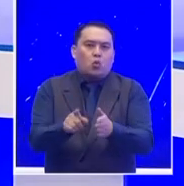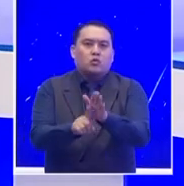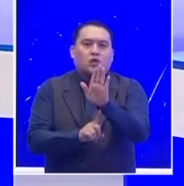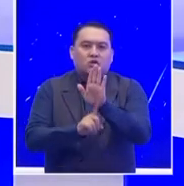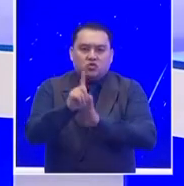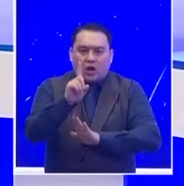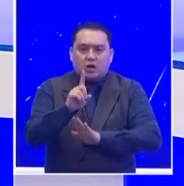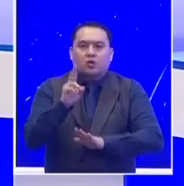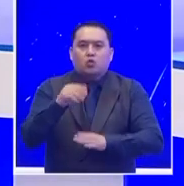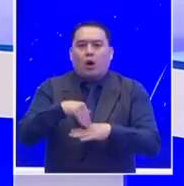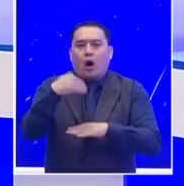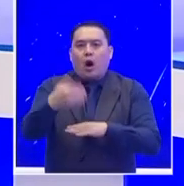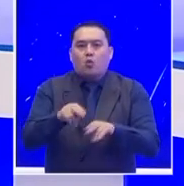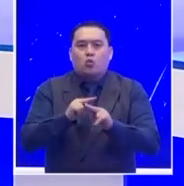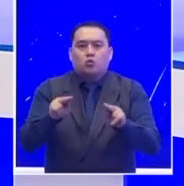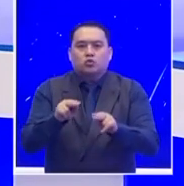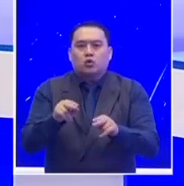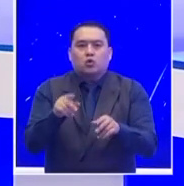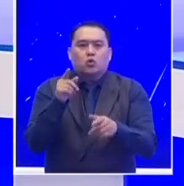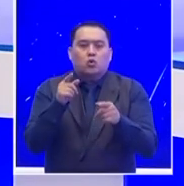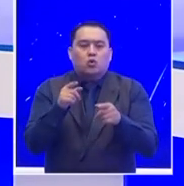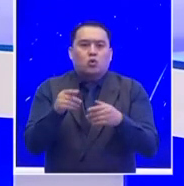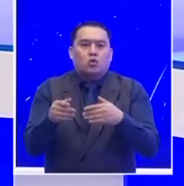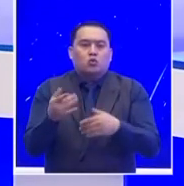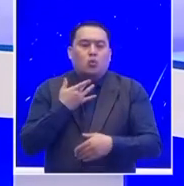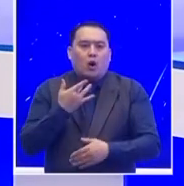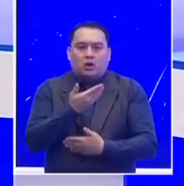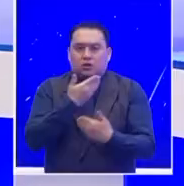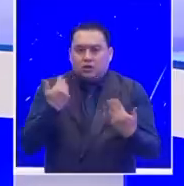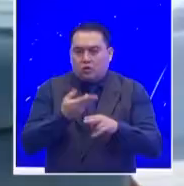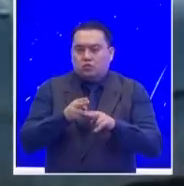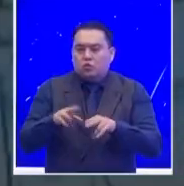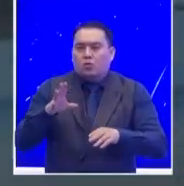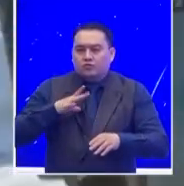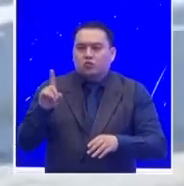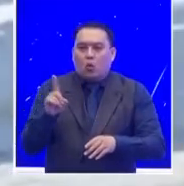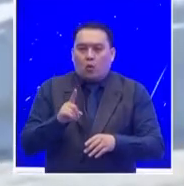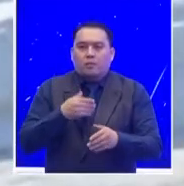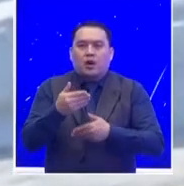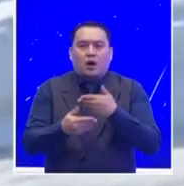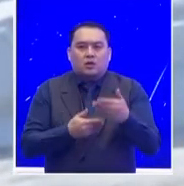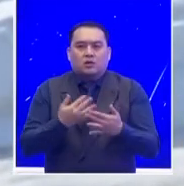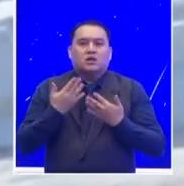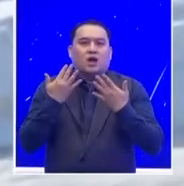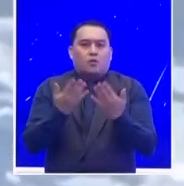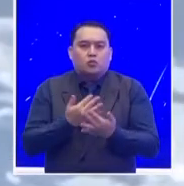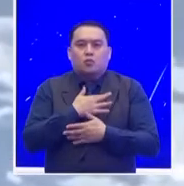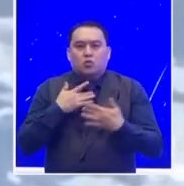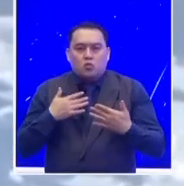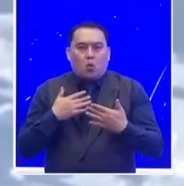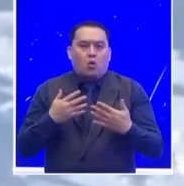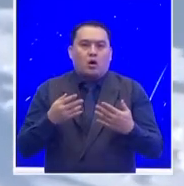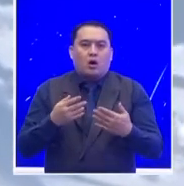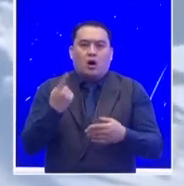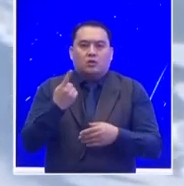занятий. Тех, кто опаздывает, учителя не ругают. Куда важнее здоровье школьников. Чтобы пройти по дороге, требуется немалая сноровка.